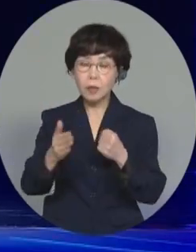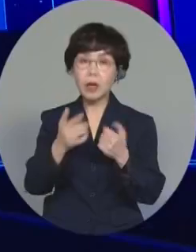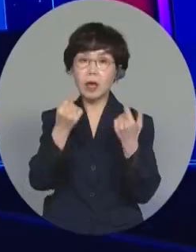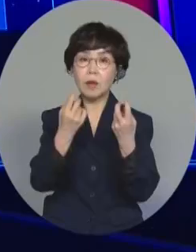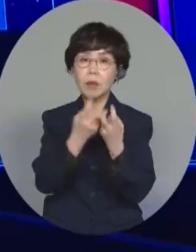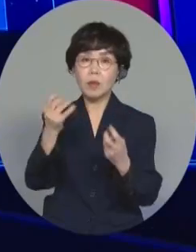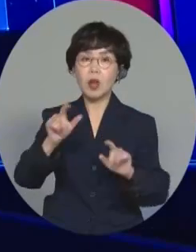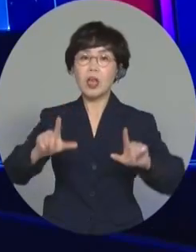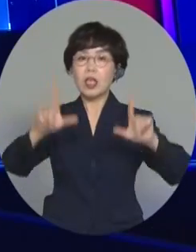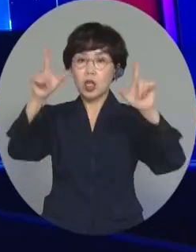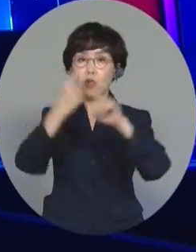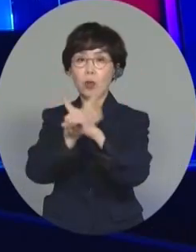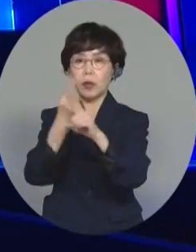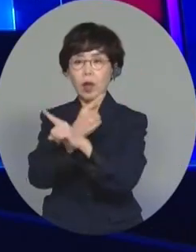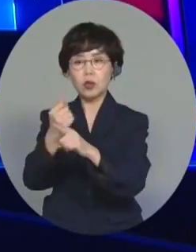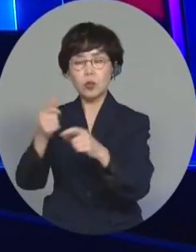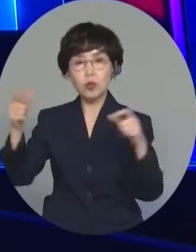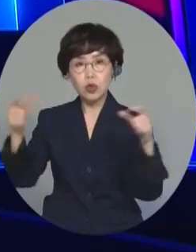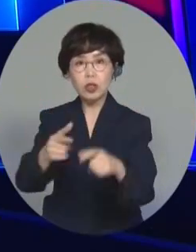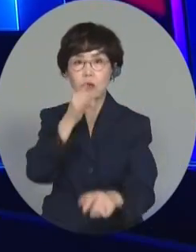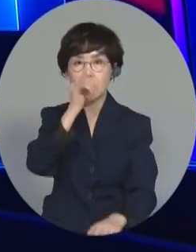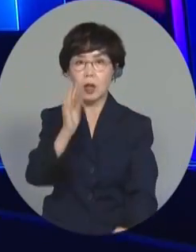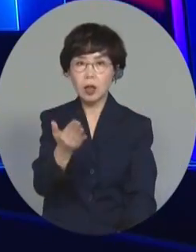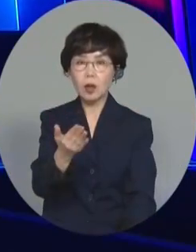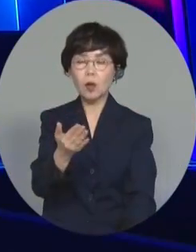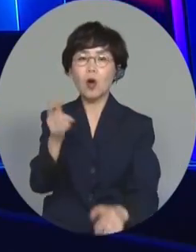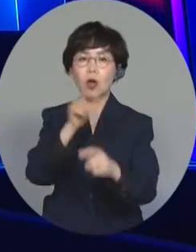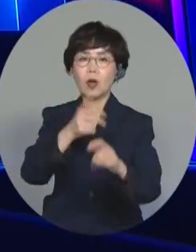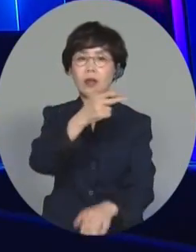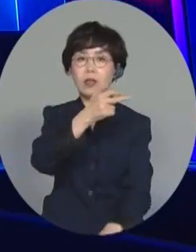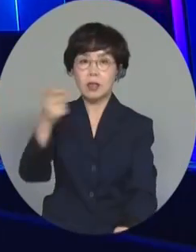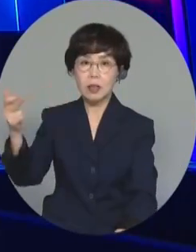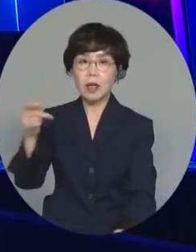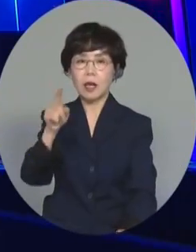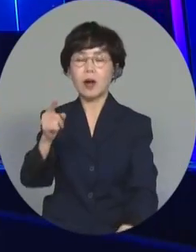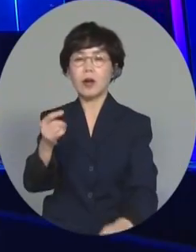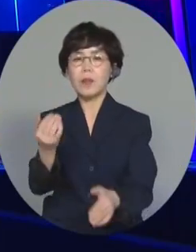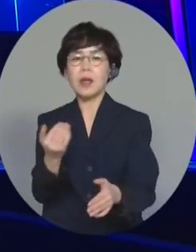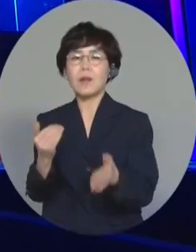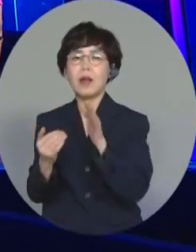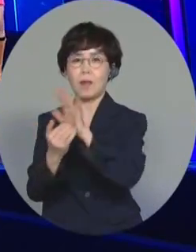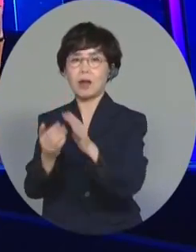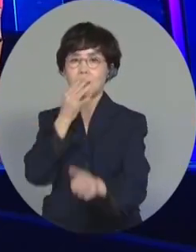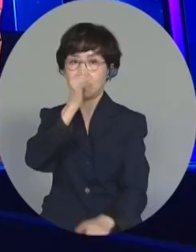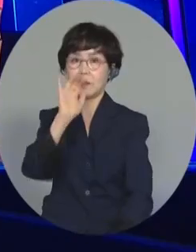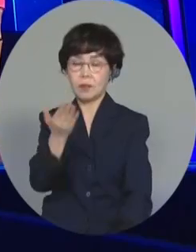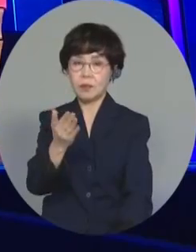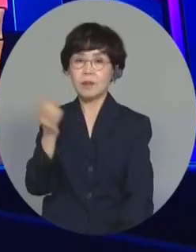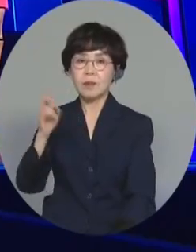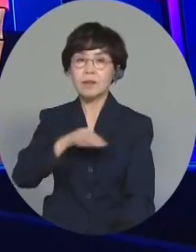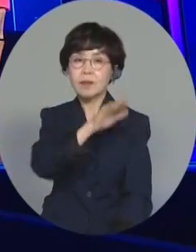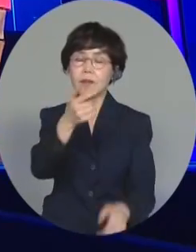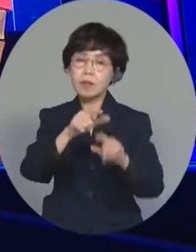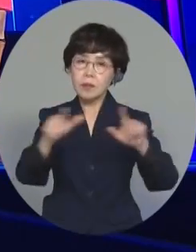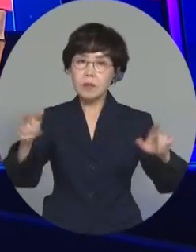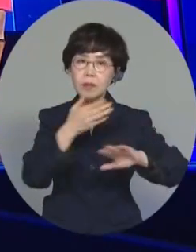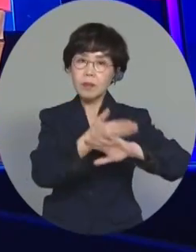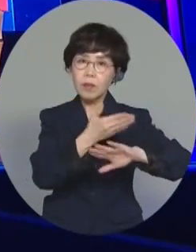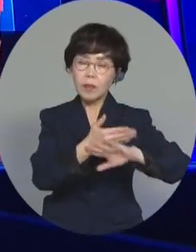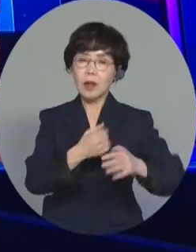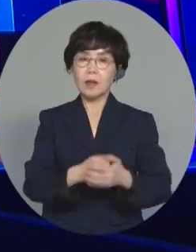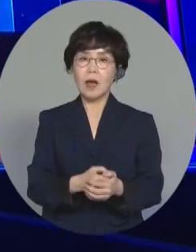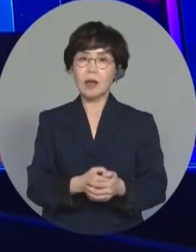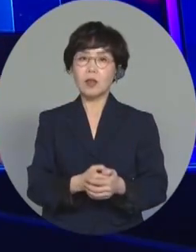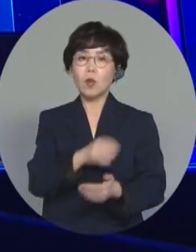기후변화를 완화할 수 있고요. 그리고 보다 더 대규모로 이에 대응할 수 있습니다. 또한 우리는 여러 가지 다른